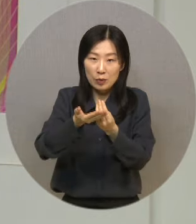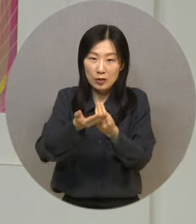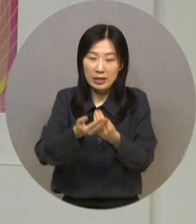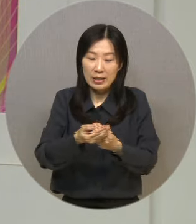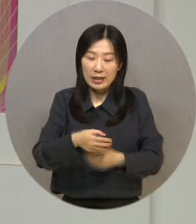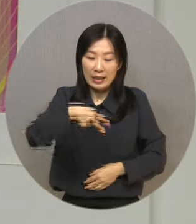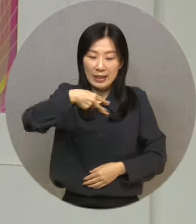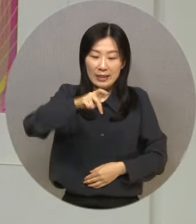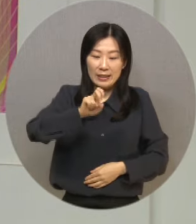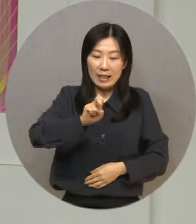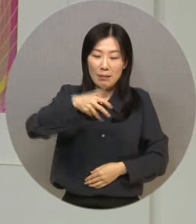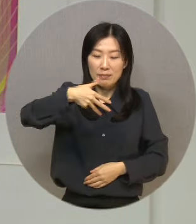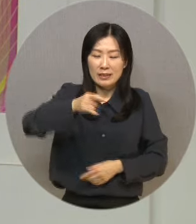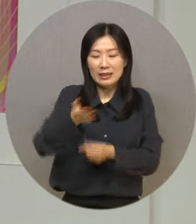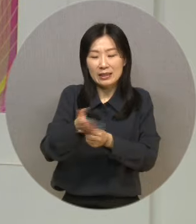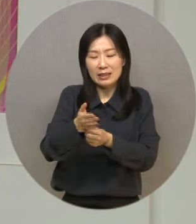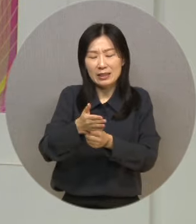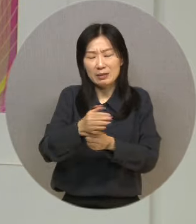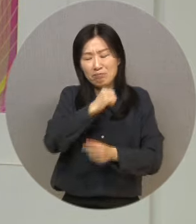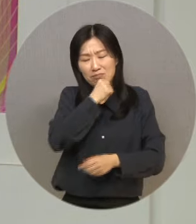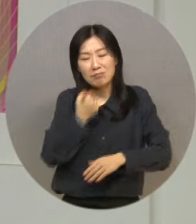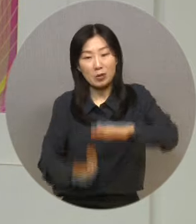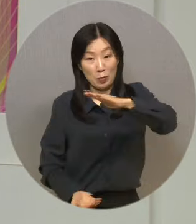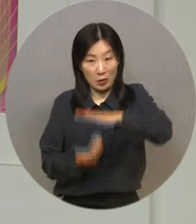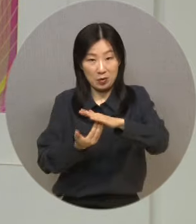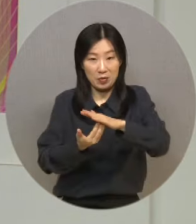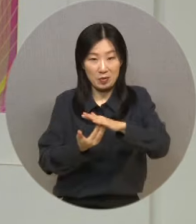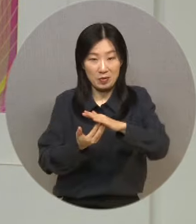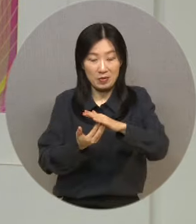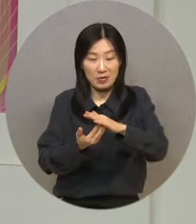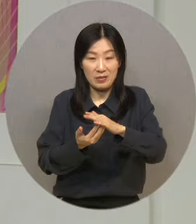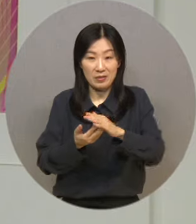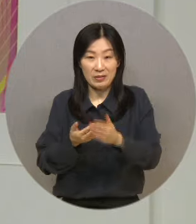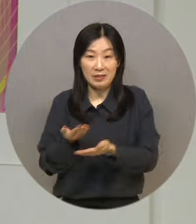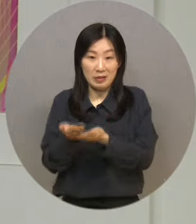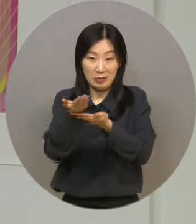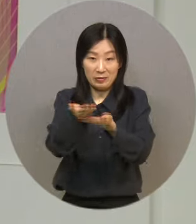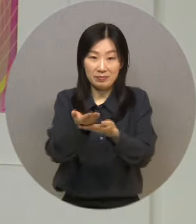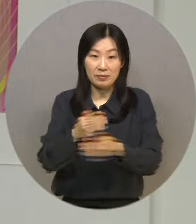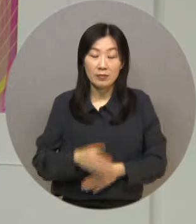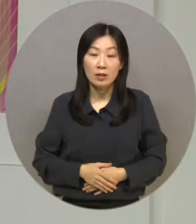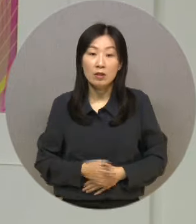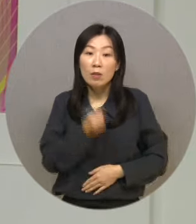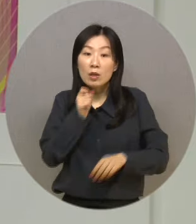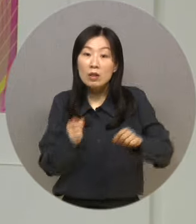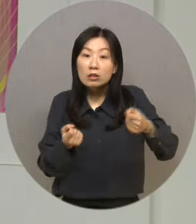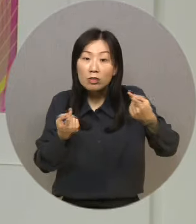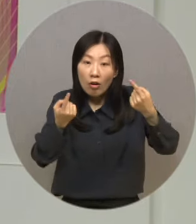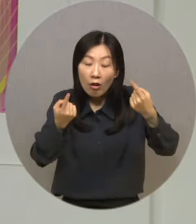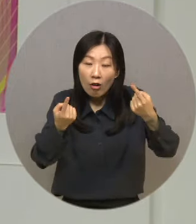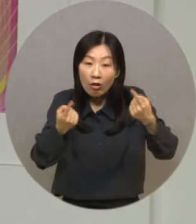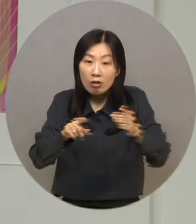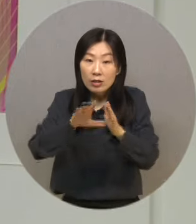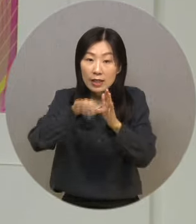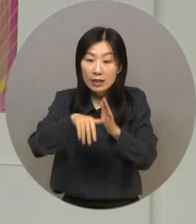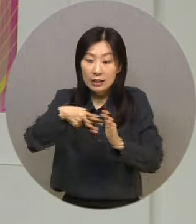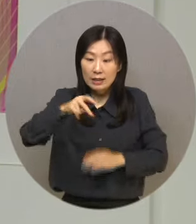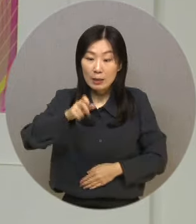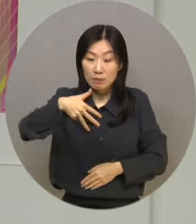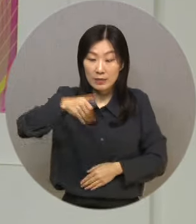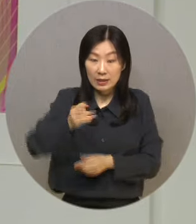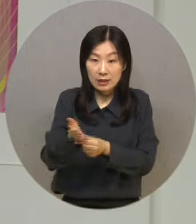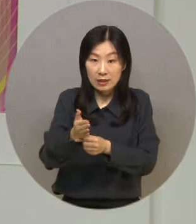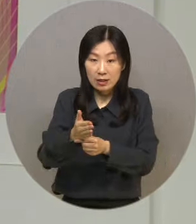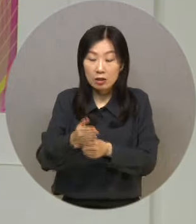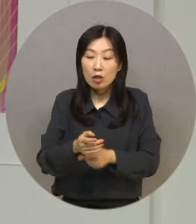아닙니까? 삼치에다가 삼치. 참치. 네. 네. 예. 그러면 설에는 삼치를 하면 혹시 추석에는 뭐 다른